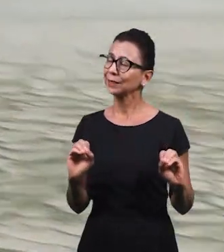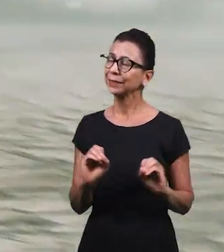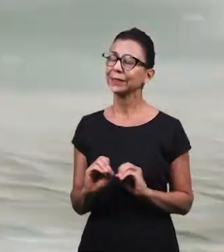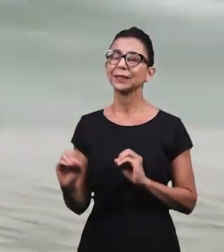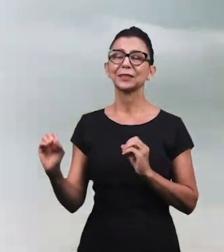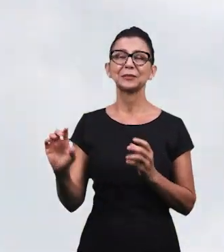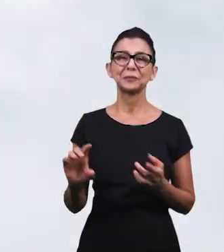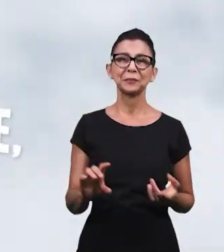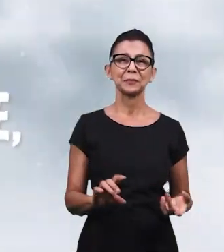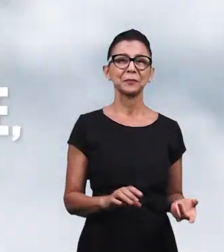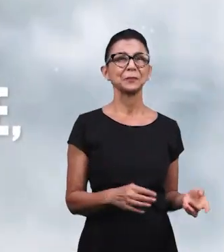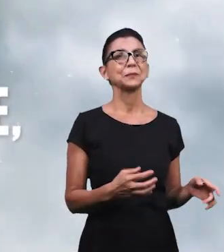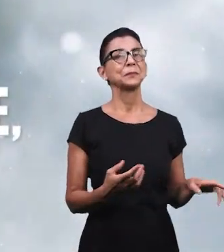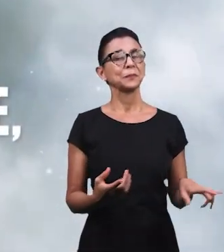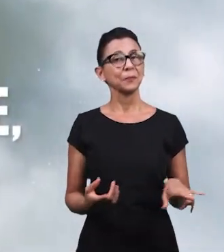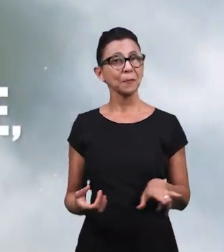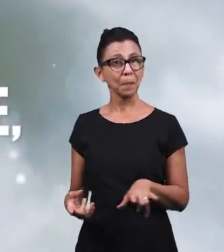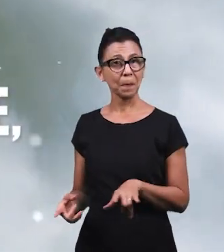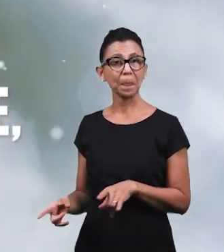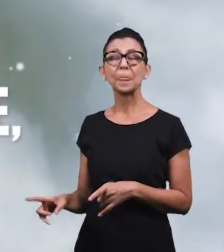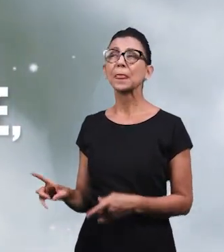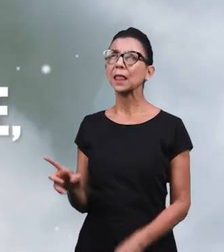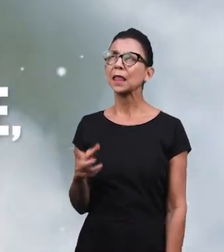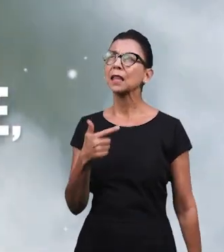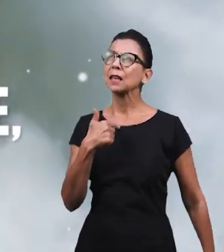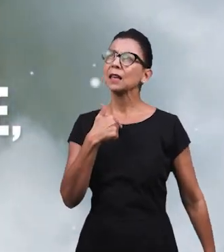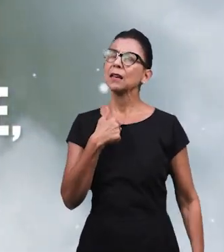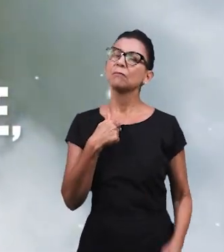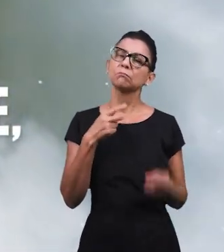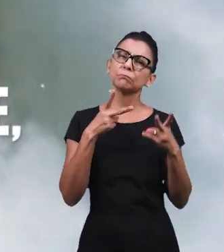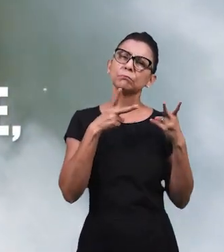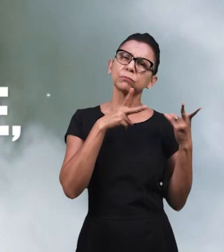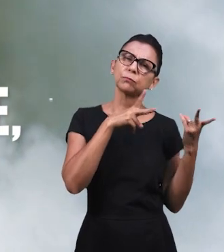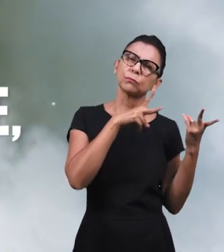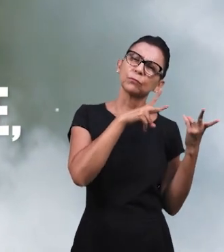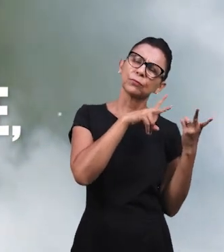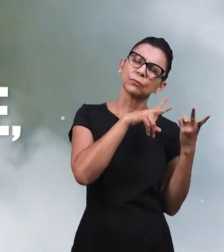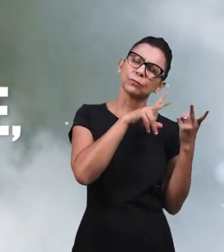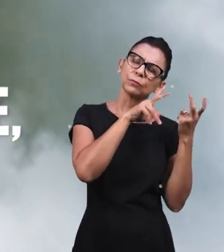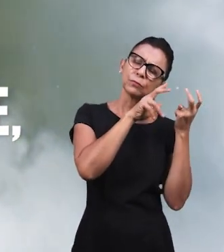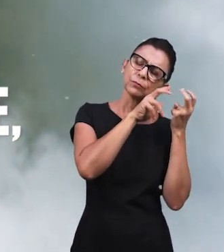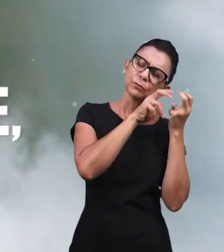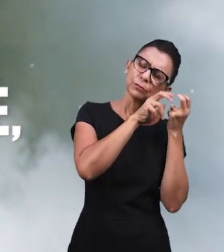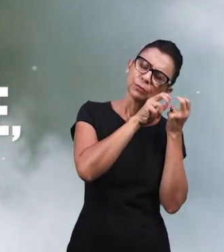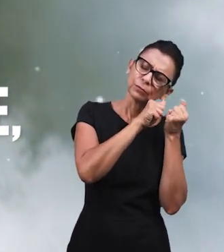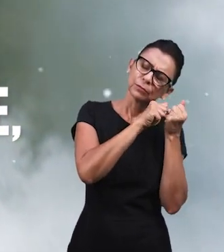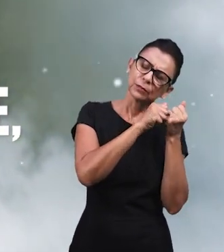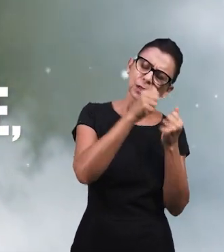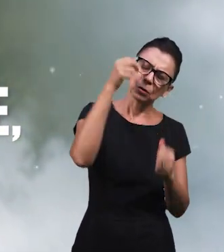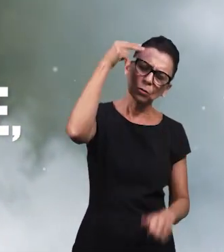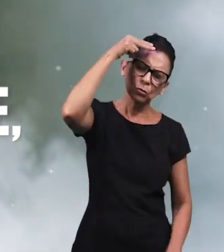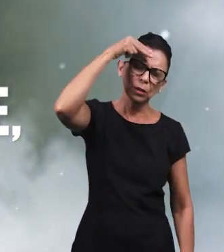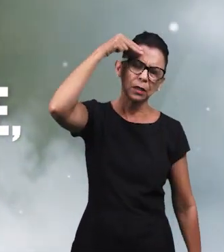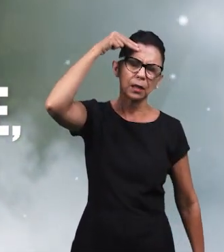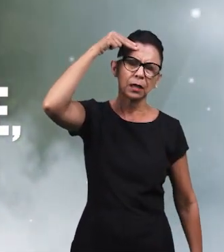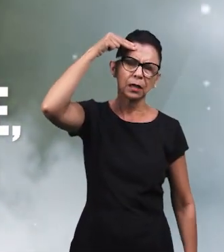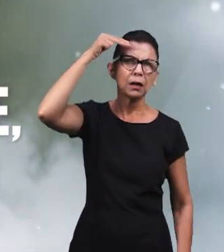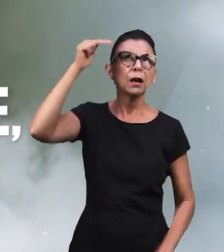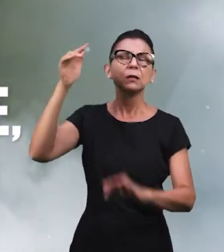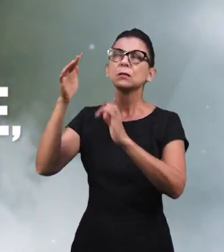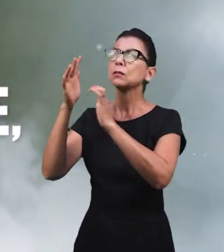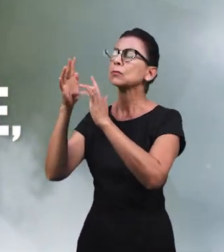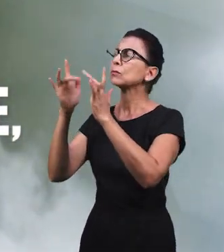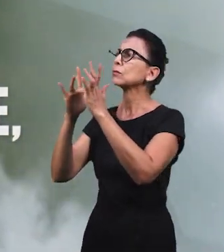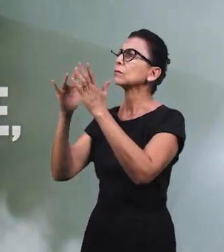consolação, sonhei com Jesus esta noite. Um conselho ele